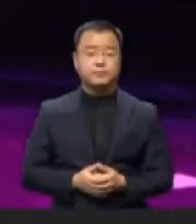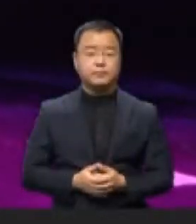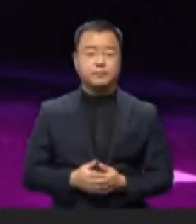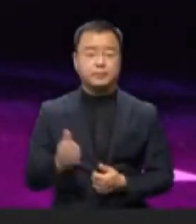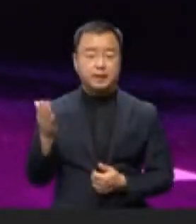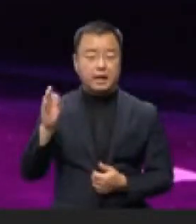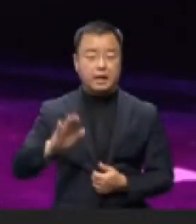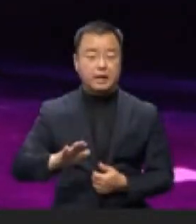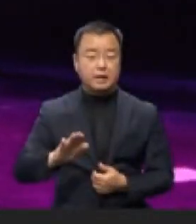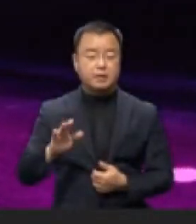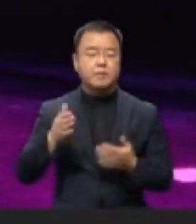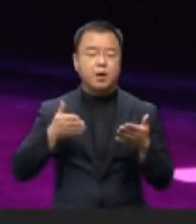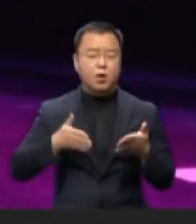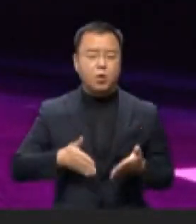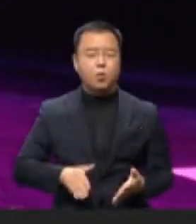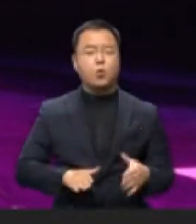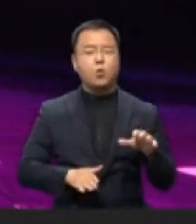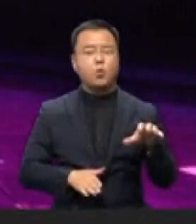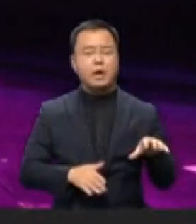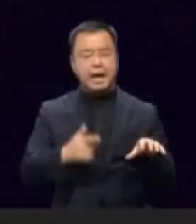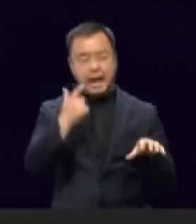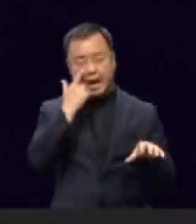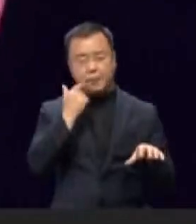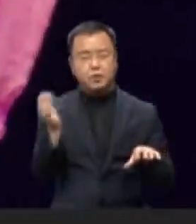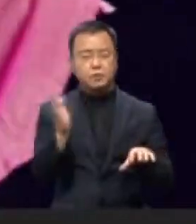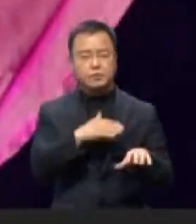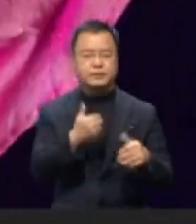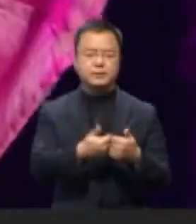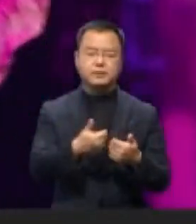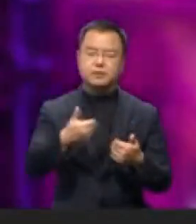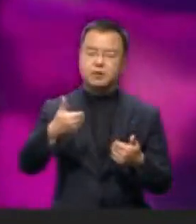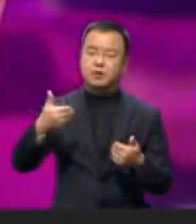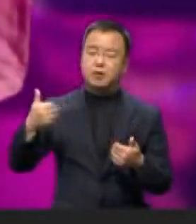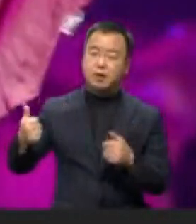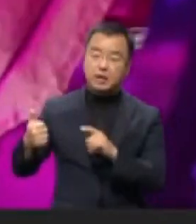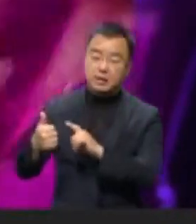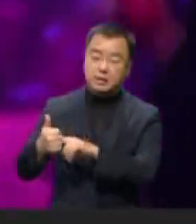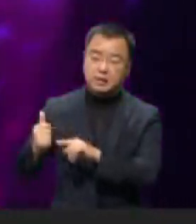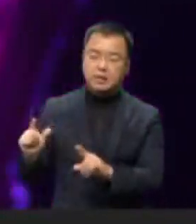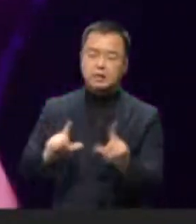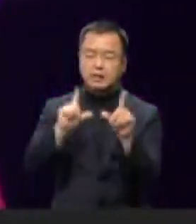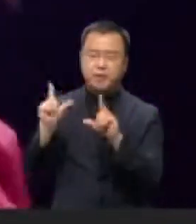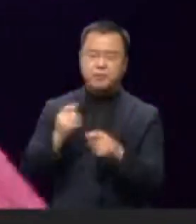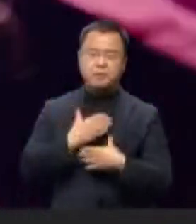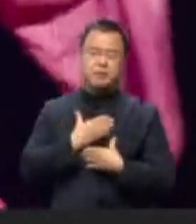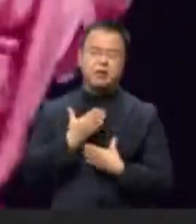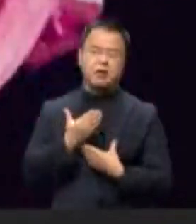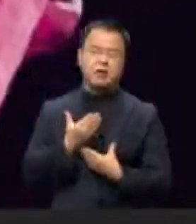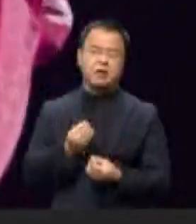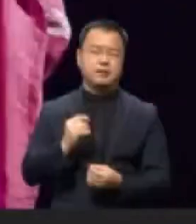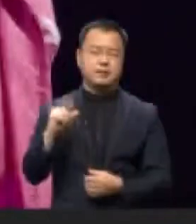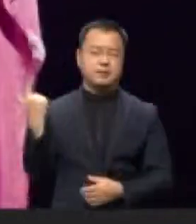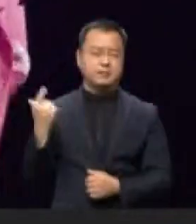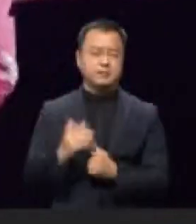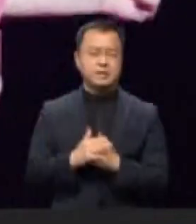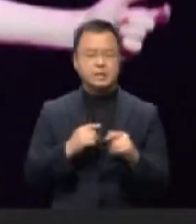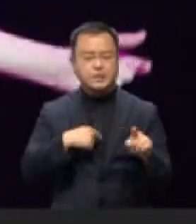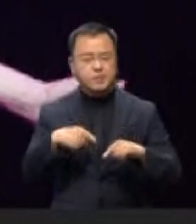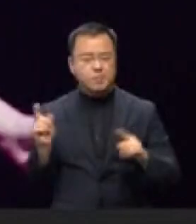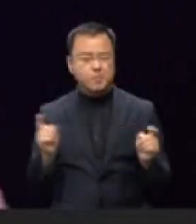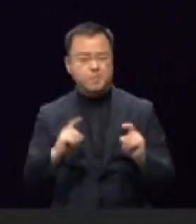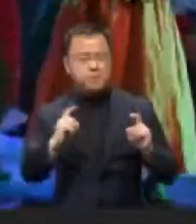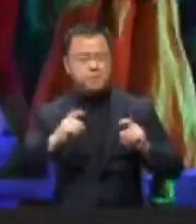하지만 고향과 아버지를 떠난 그의 삶도 그리 순탄치만은 않습니다. 정치적 다툼이 난무한